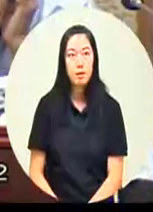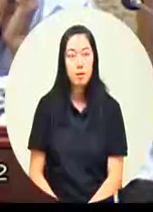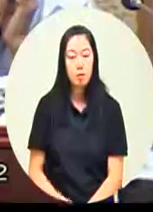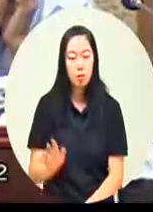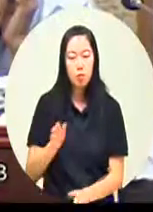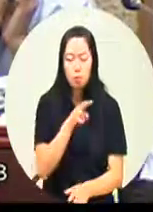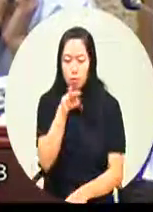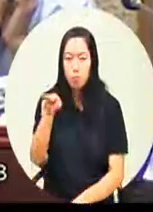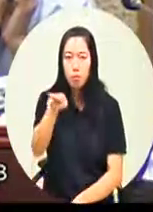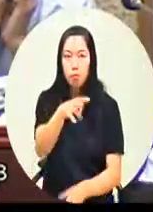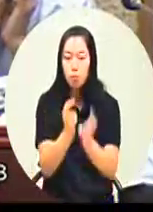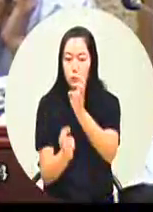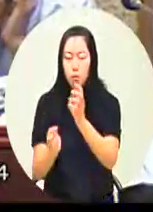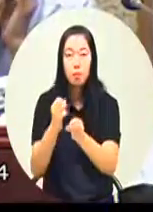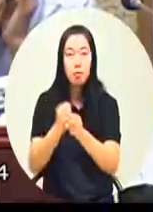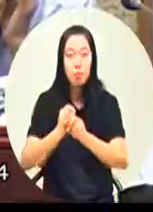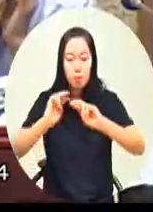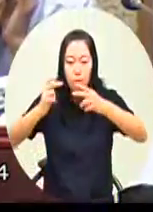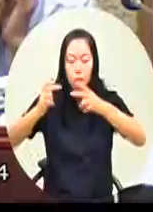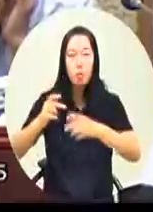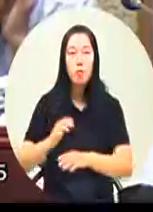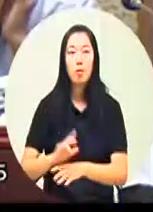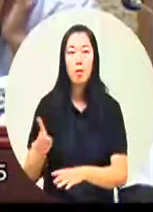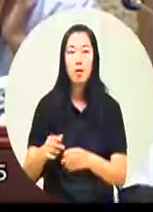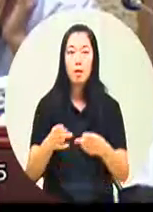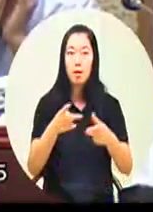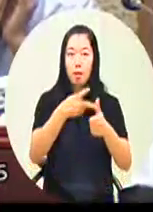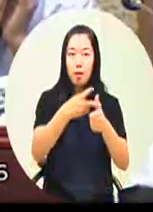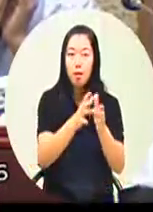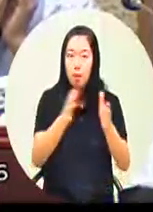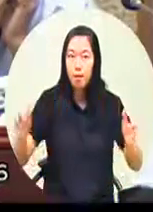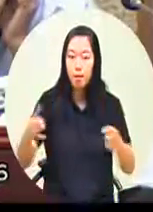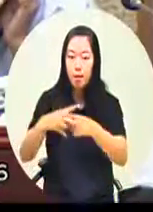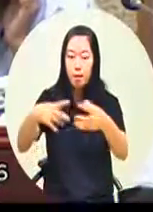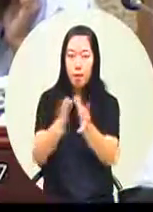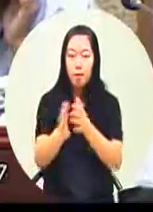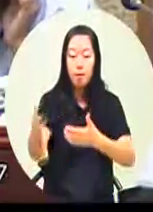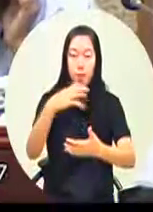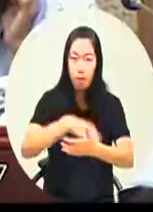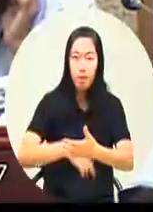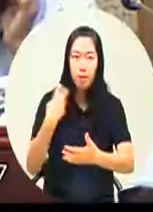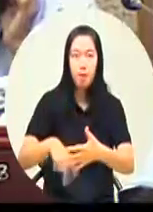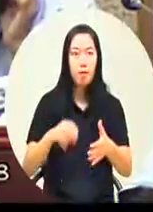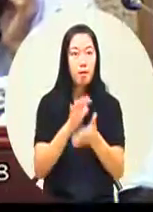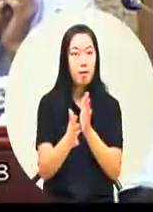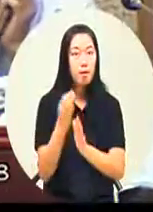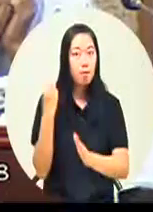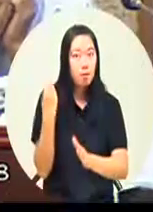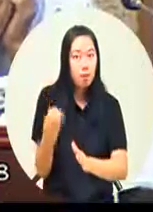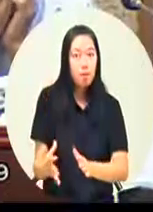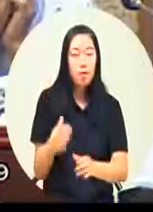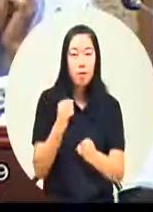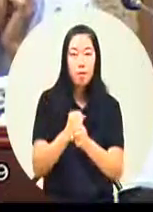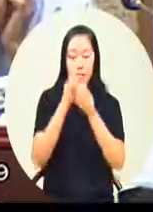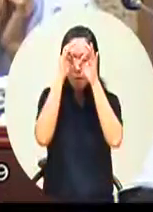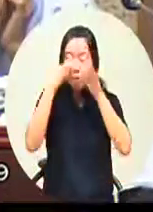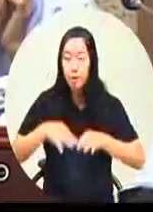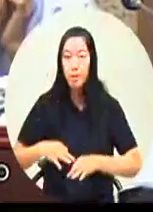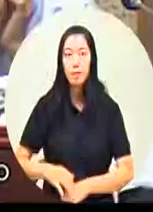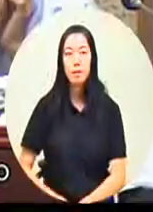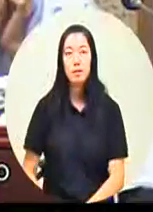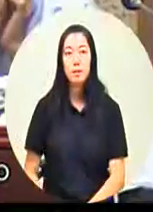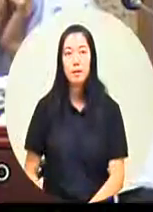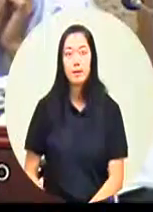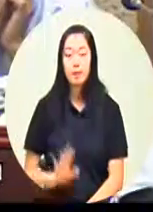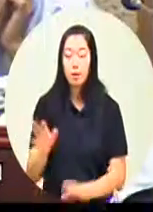视，另外二阶的部分我们也会纳入这个小组重新再检视，所以另外就是说那个相关的